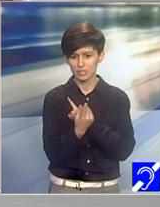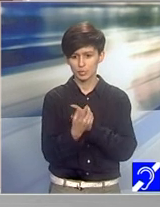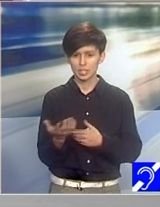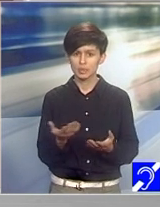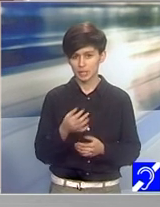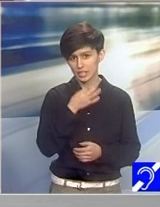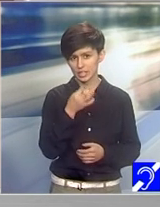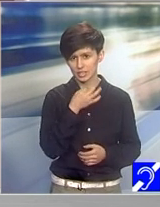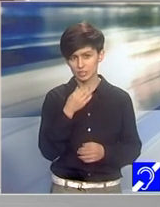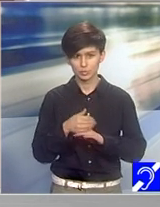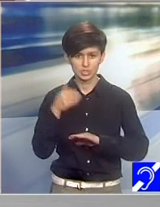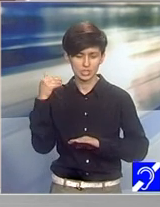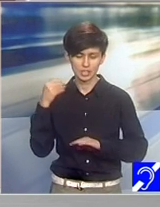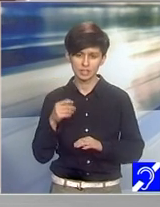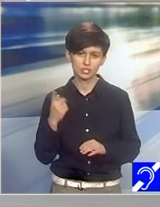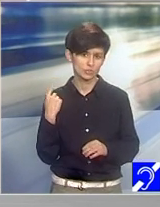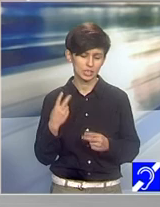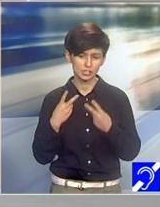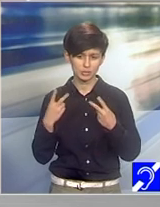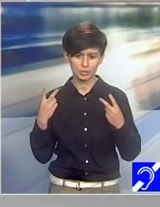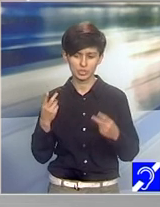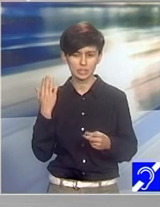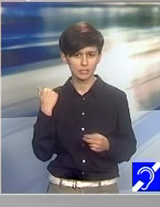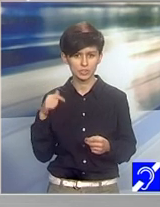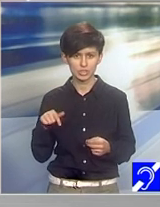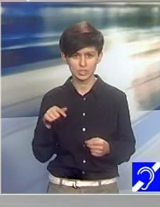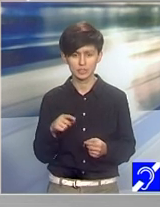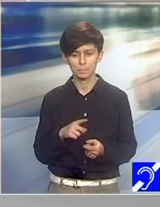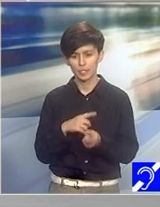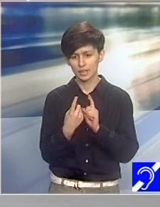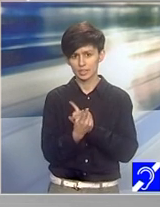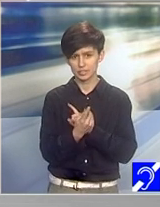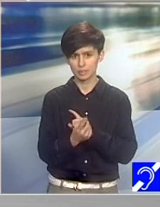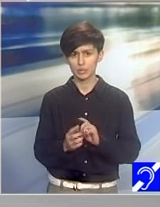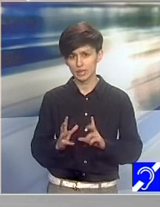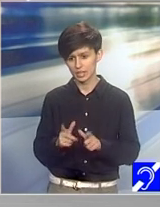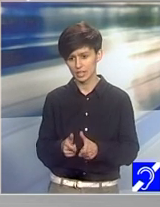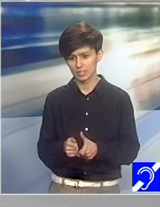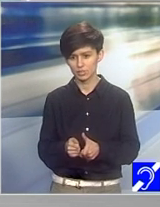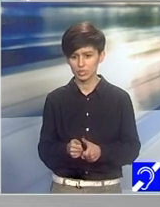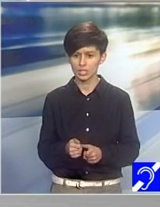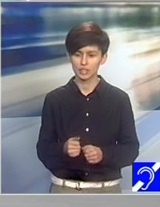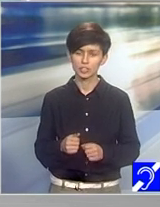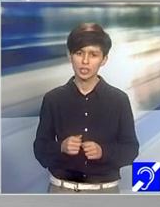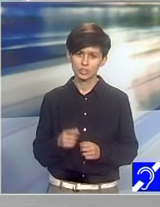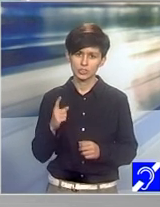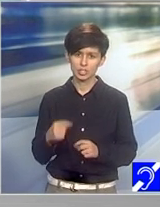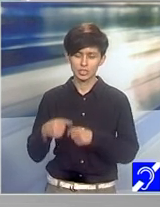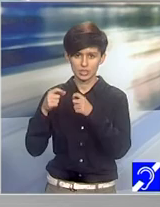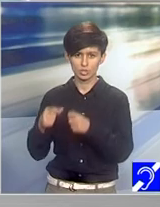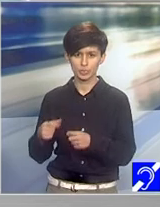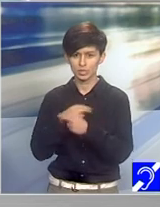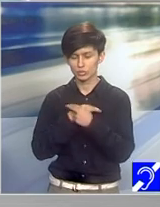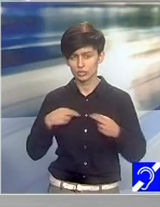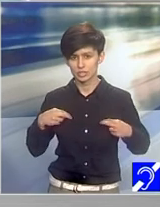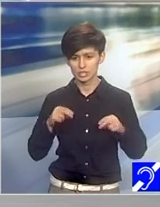aminteați. Una dintre cele mai importante fiind și această reformă agrară. Reforma agrară, așa este. Dar și în planul justiției și al